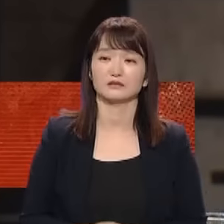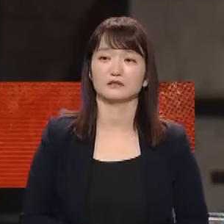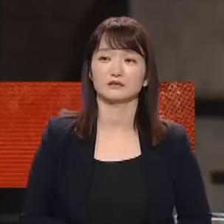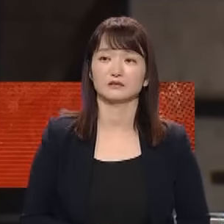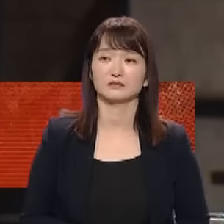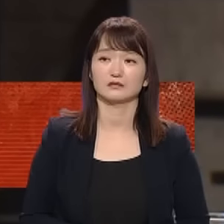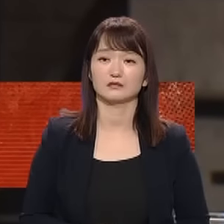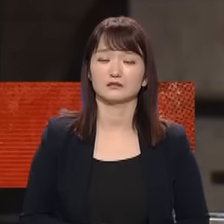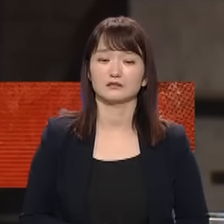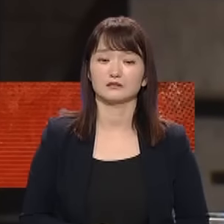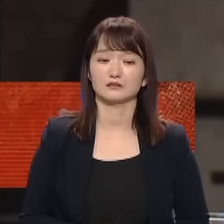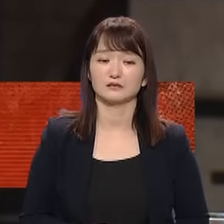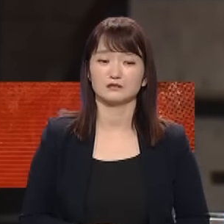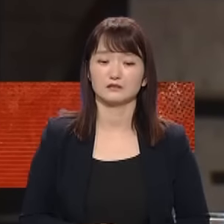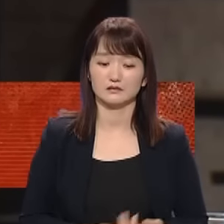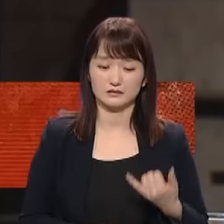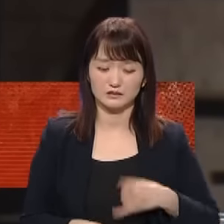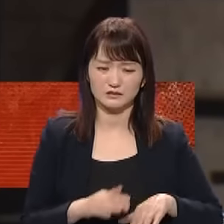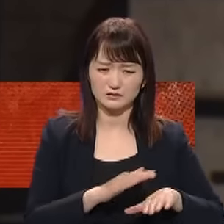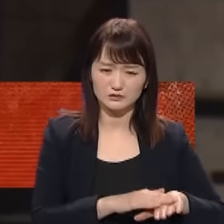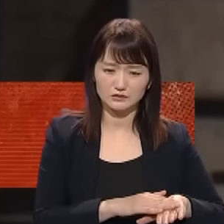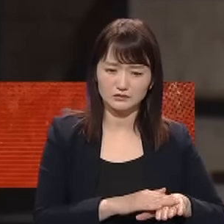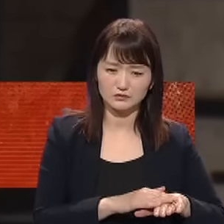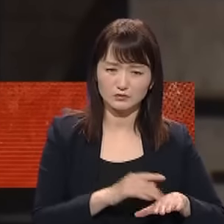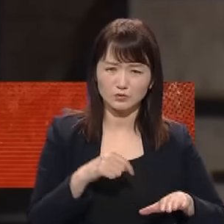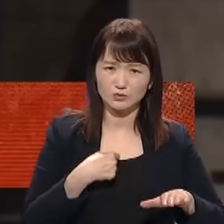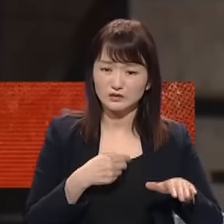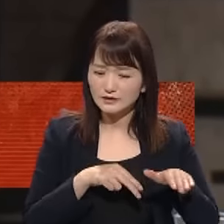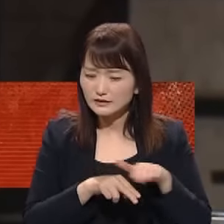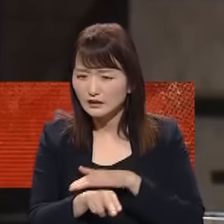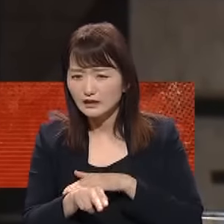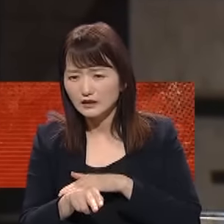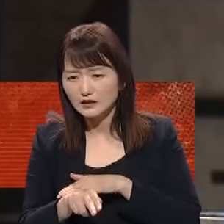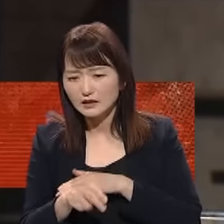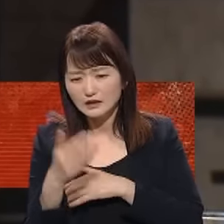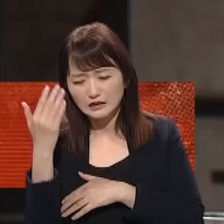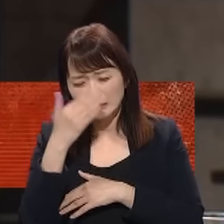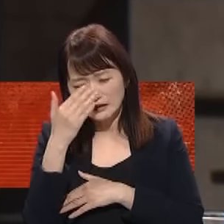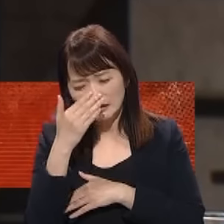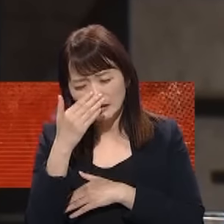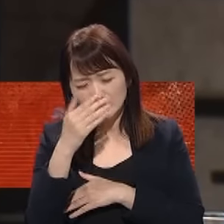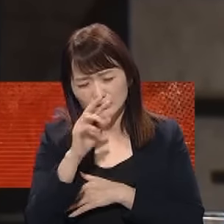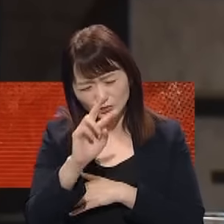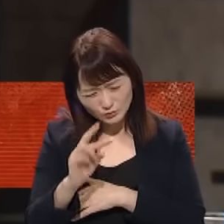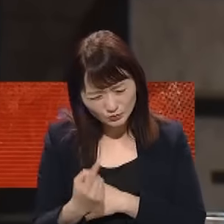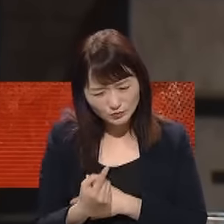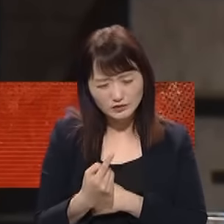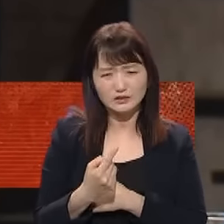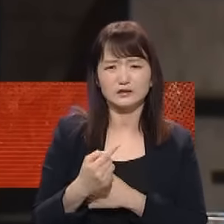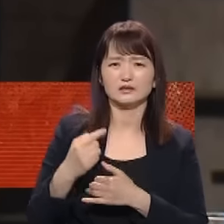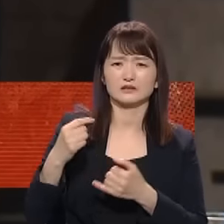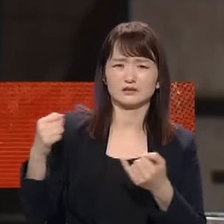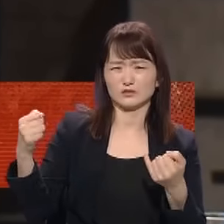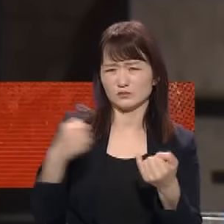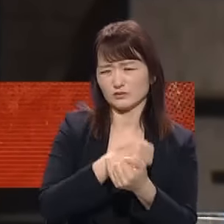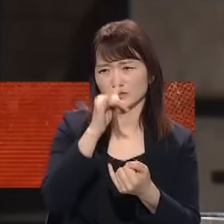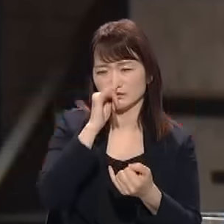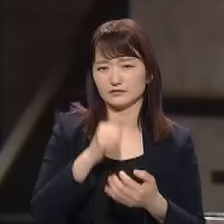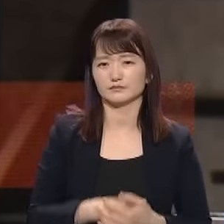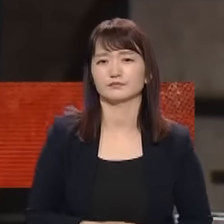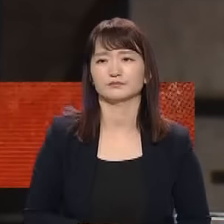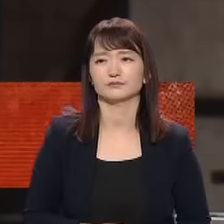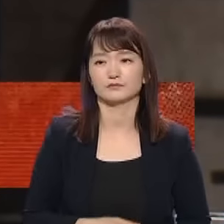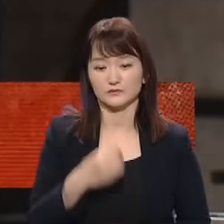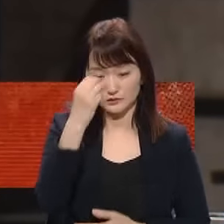놔두고 가니까 눈에 밟혀서 다시 또 들어와가지고. 이제 그 폭행을 견디고 있었는데 그 당시에 고등학교 학생이었던